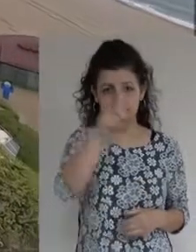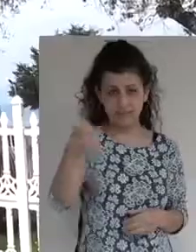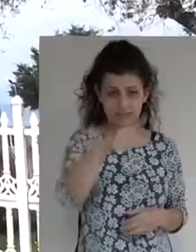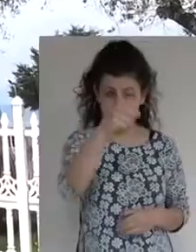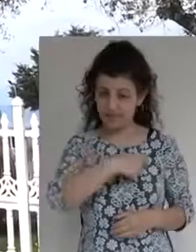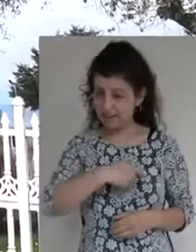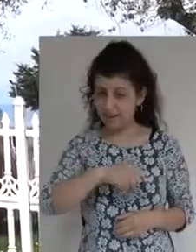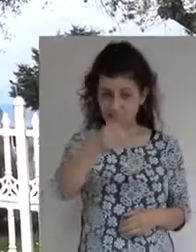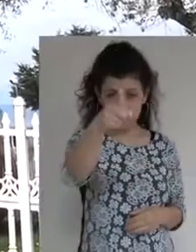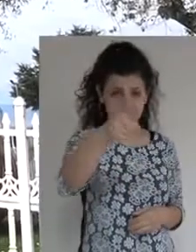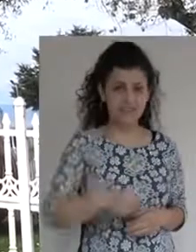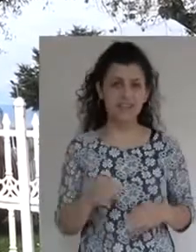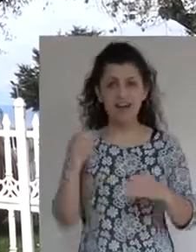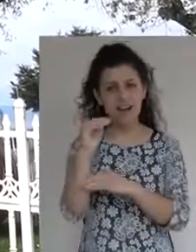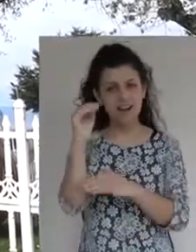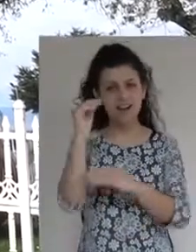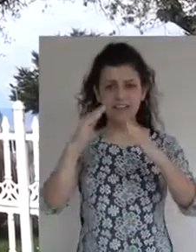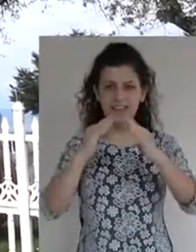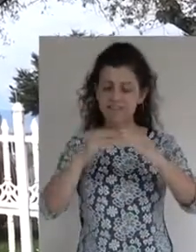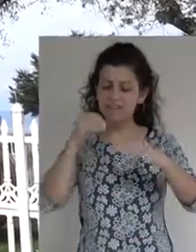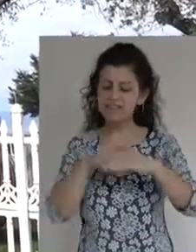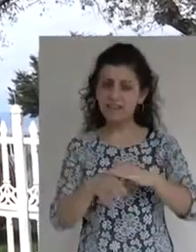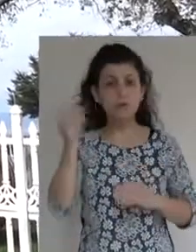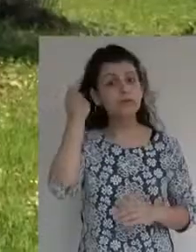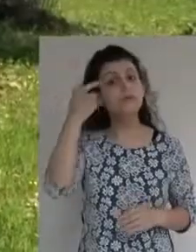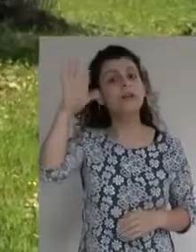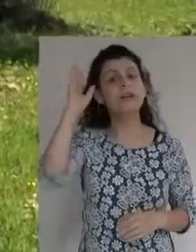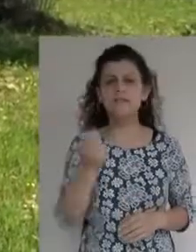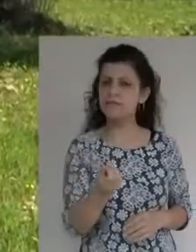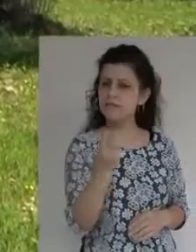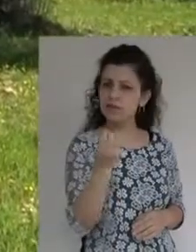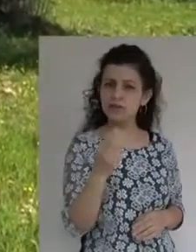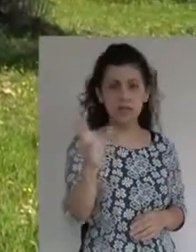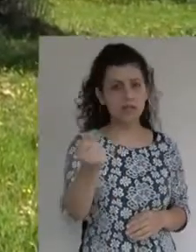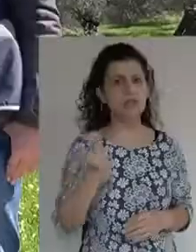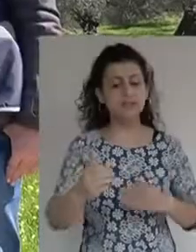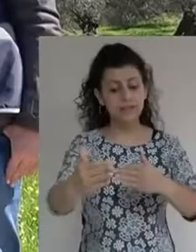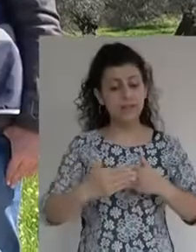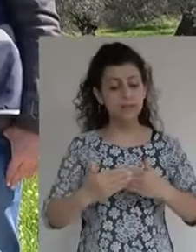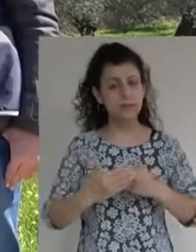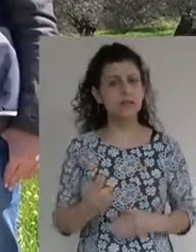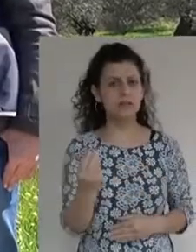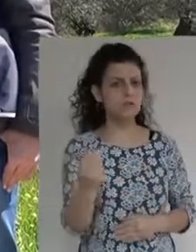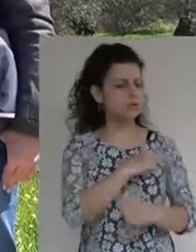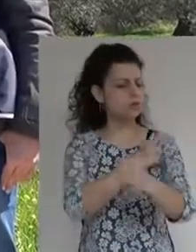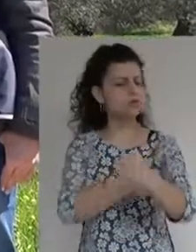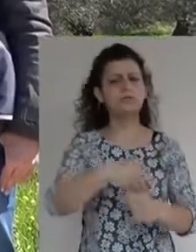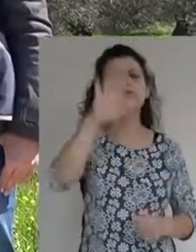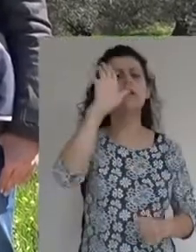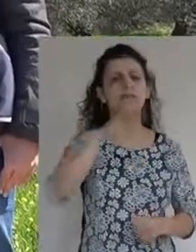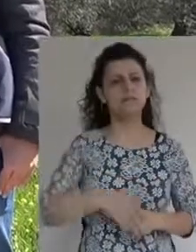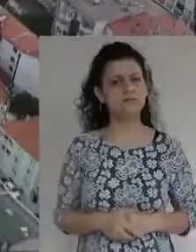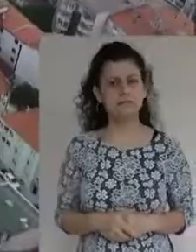Siz değerlisiniz. Hayat eve sağlar. Unutmayalım. Koronavirüs. Alacağımız tedbirlerden daha